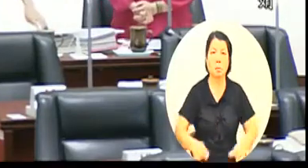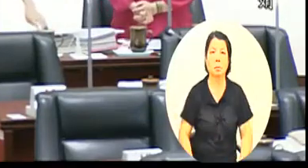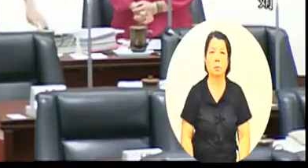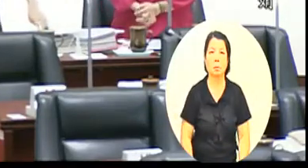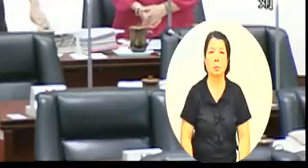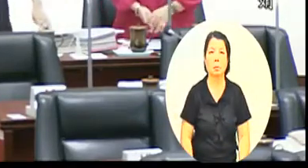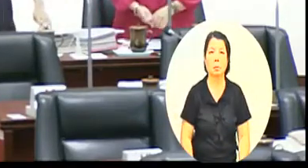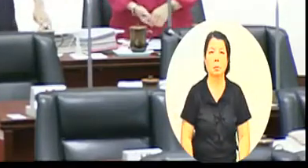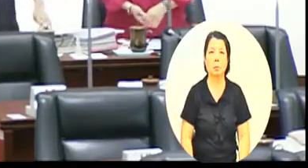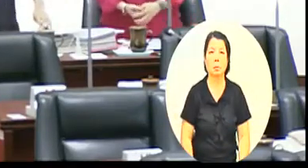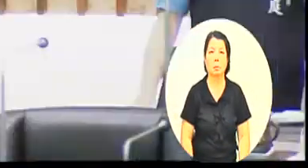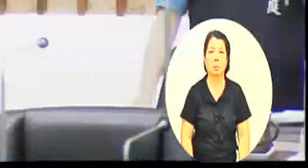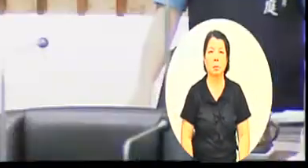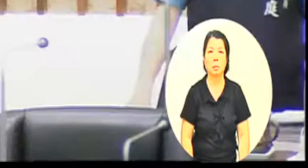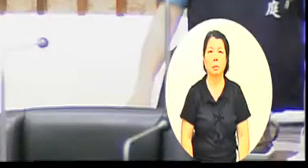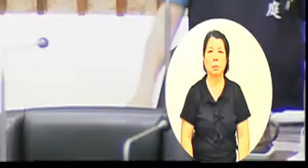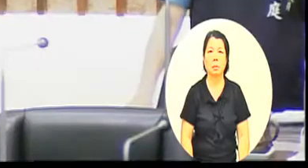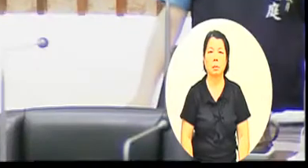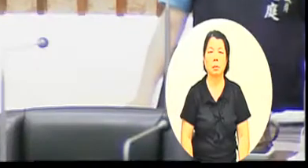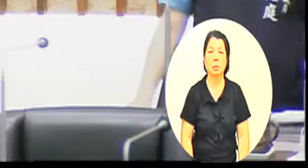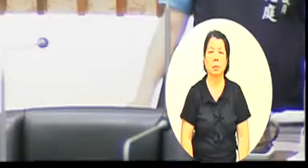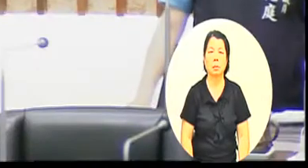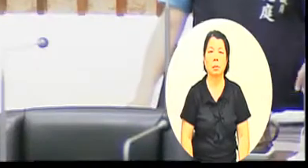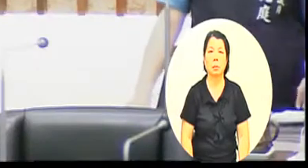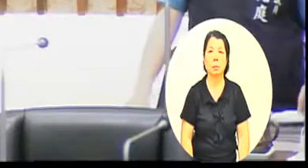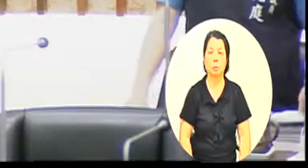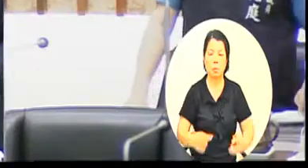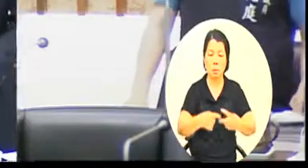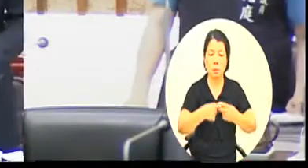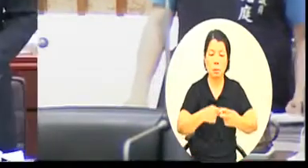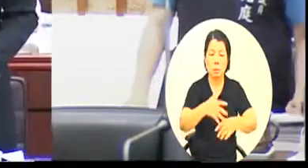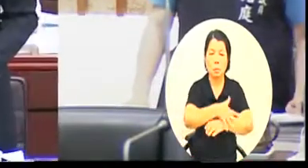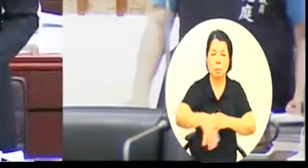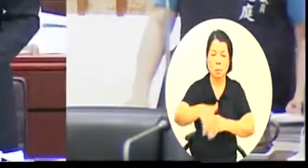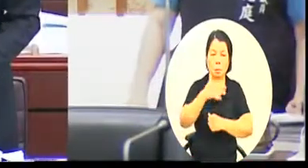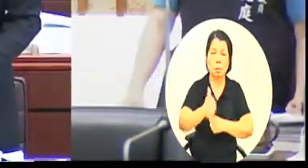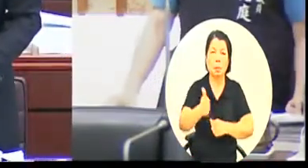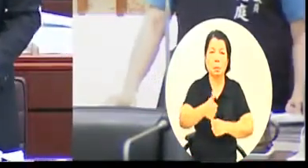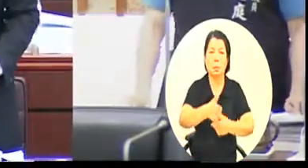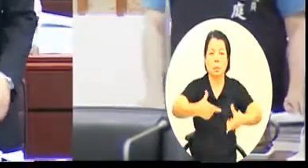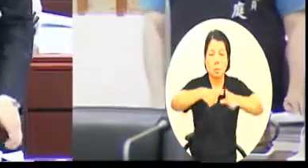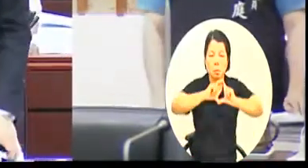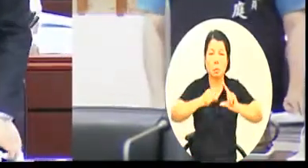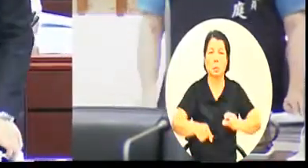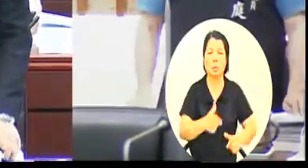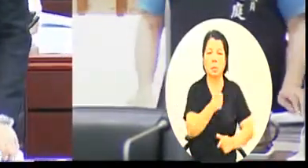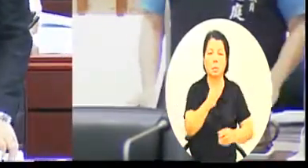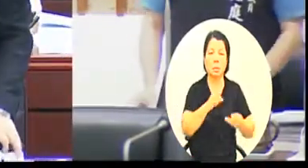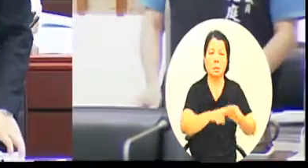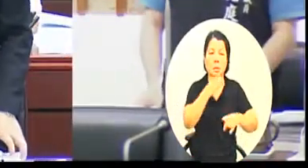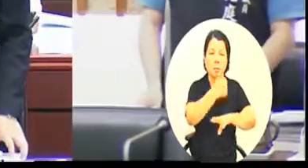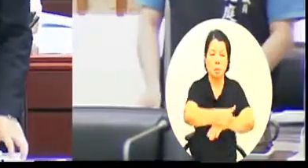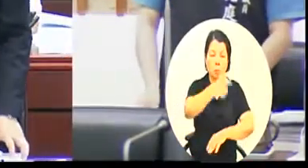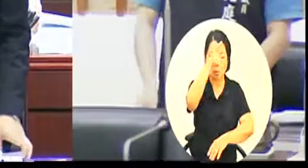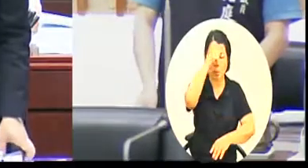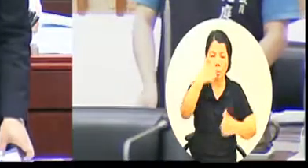先请李委员好不好？ 好，谢谢主席。 李委员请答复。 是，谢谢主席，谢谢黄